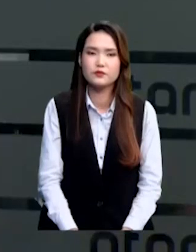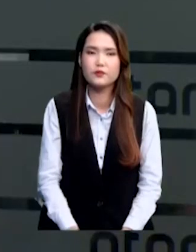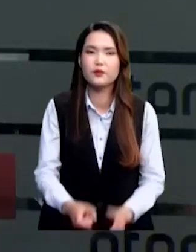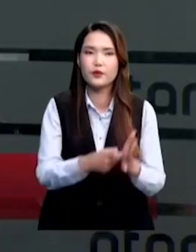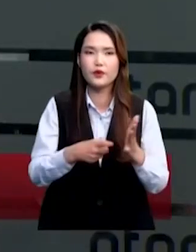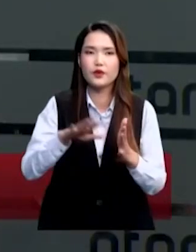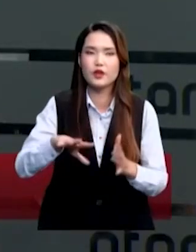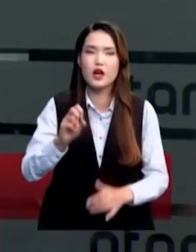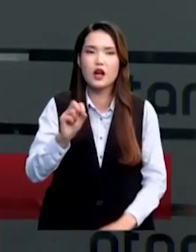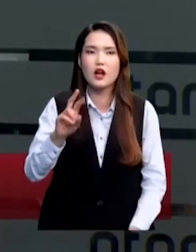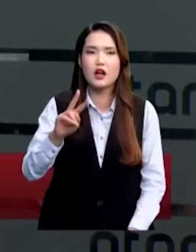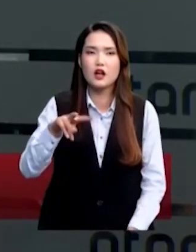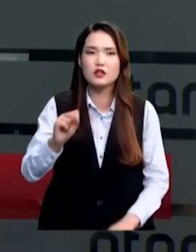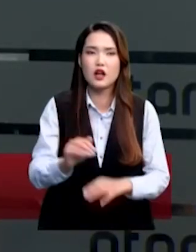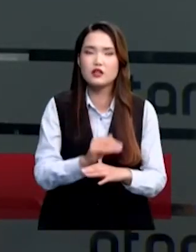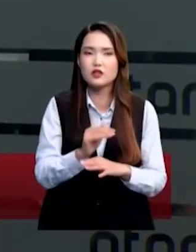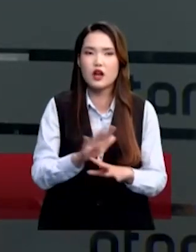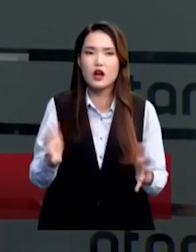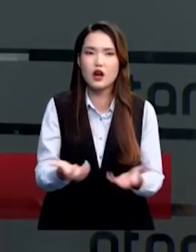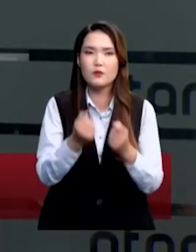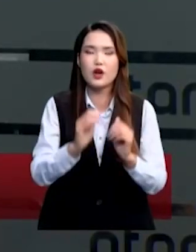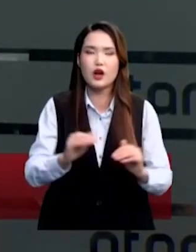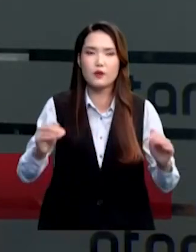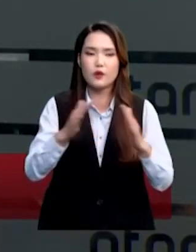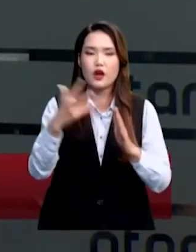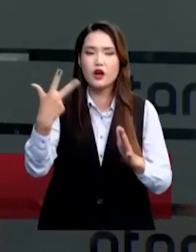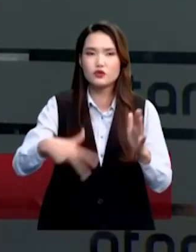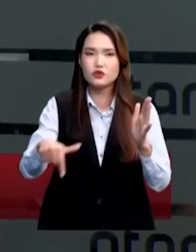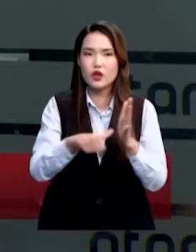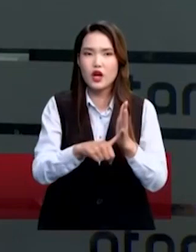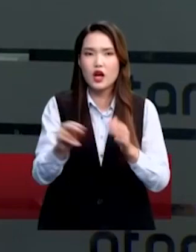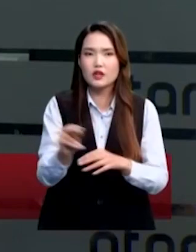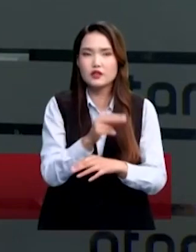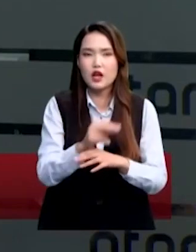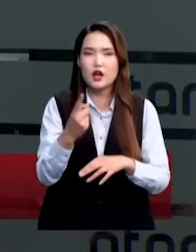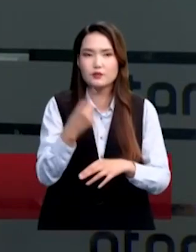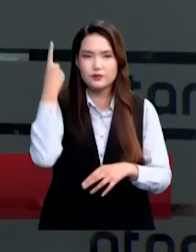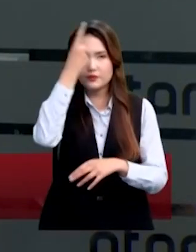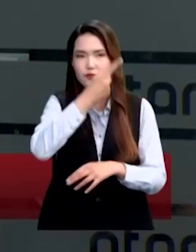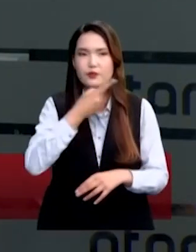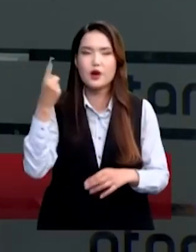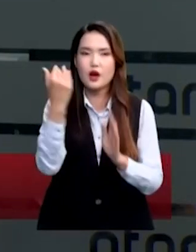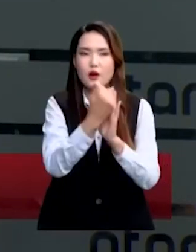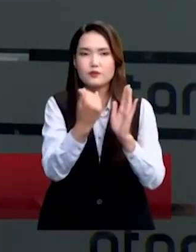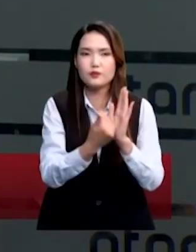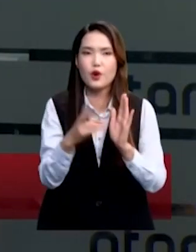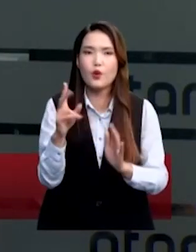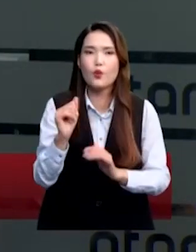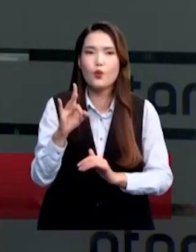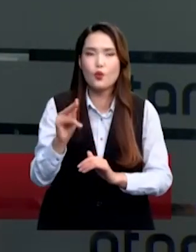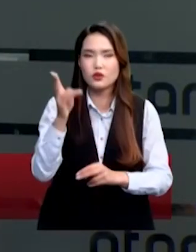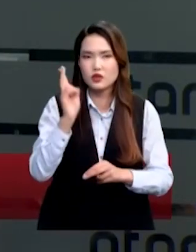Қарағандыда Аяла қайырымдылық қорының қолдауымен балалар үйінің 36 тәрбиеленушісі бір жылдық кәсіптік бағдарлау курстарын